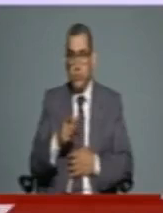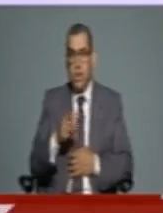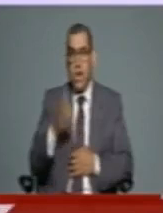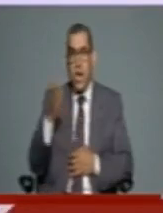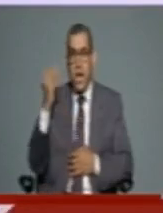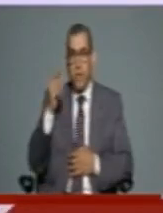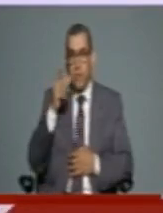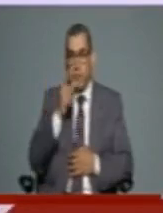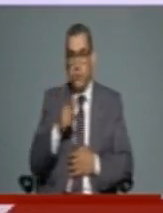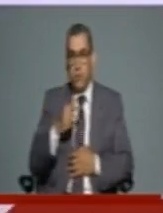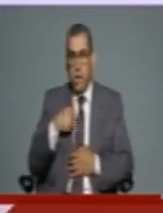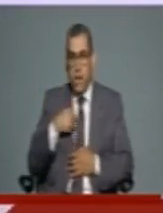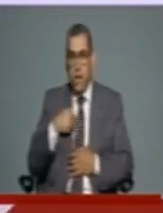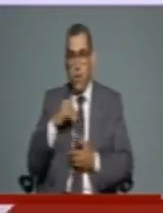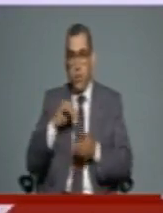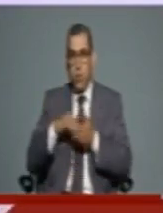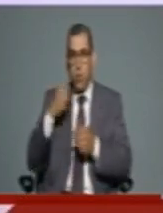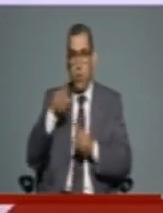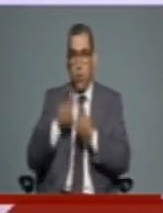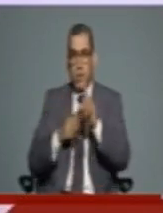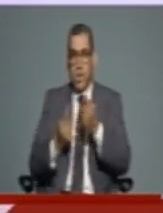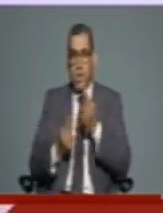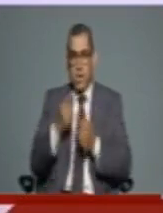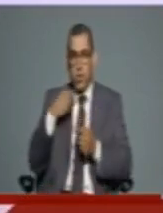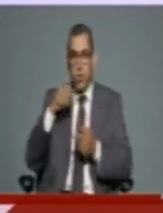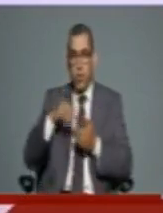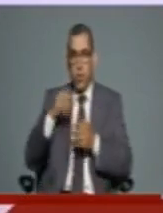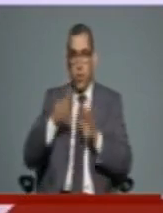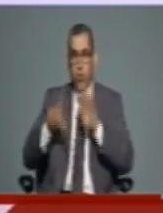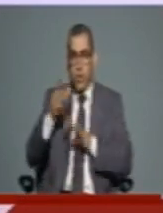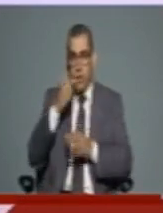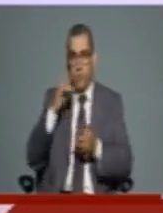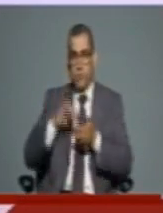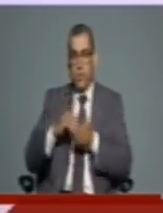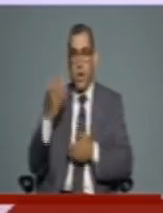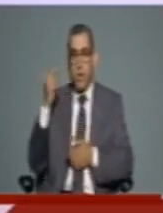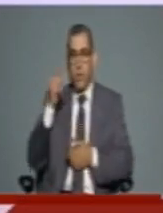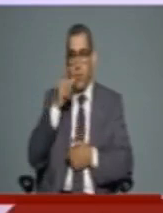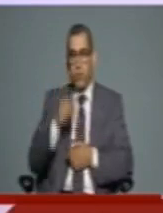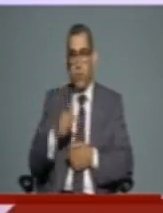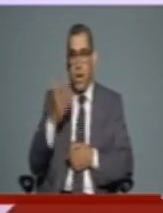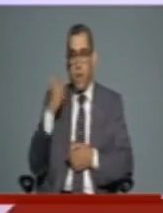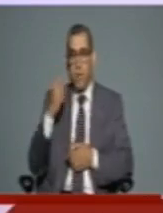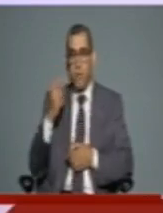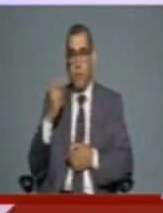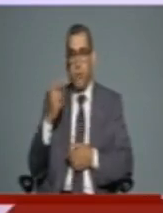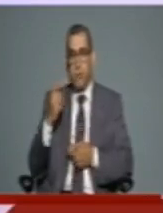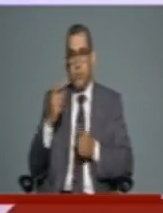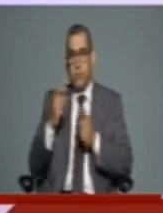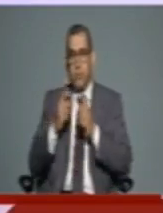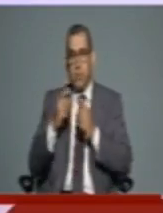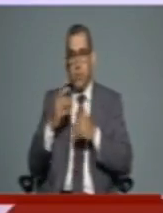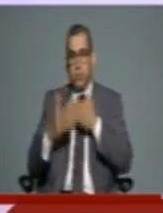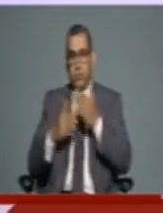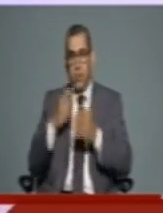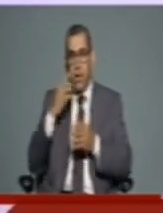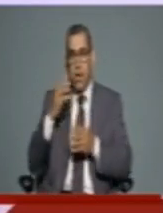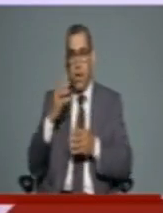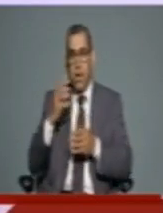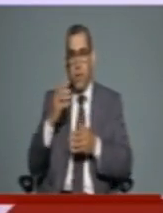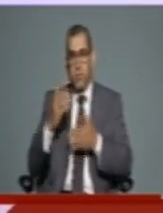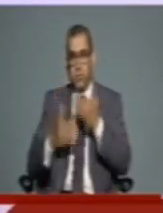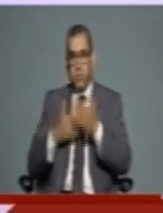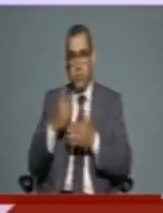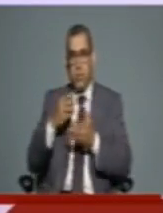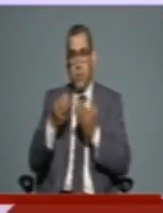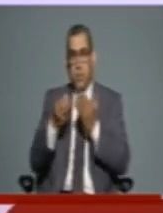انا ووزير الزراعه ومع دوله رئيس الوزراء، لما البصل زاد كانت فرق عروات، ومع ذلك خدنا قرار بمنع تصدير